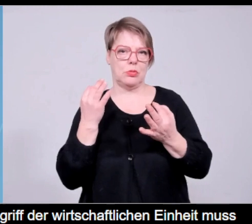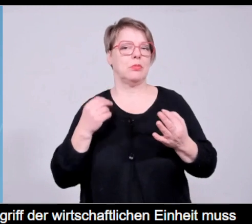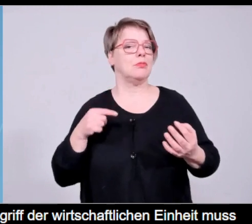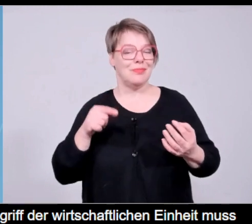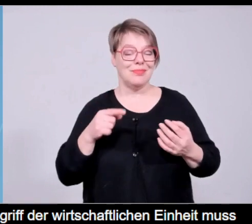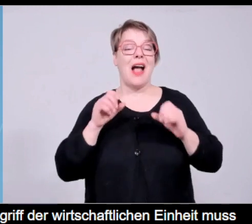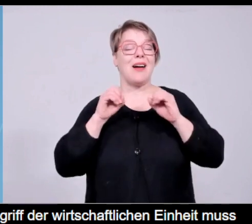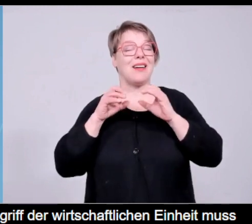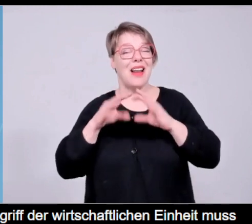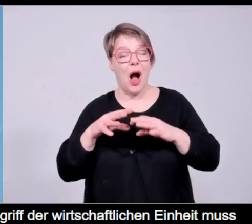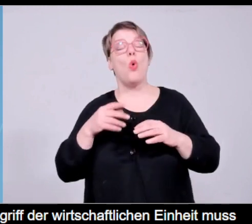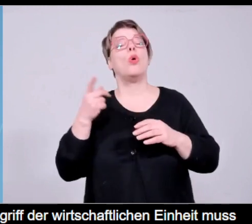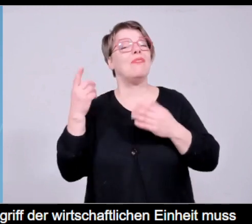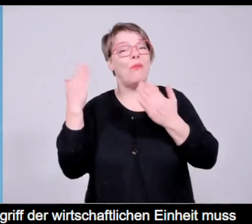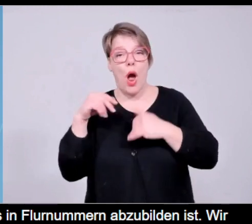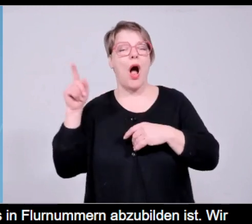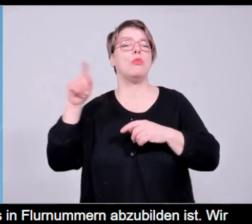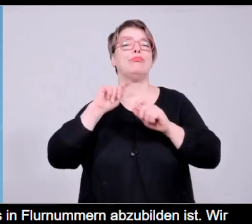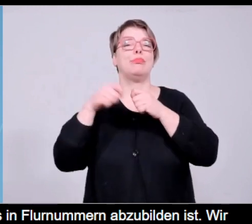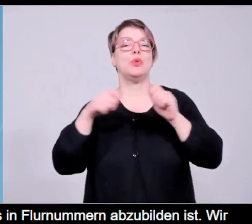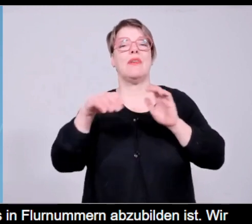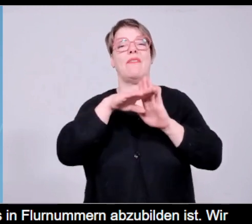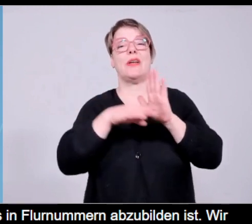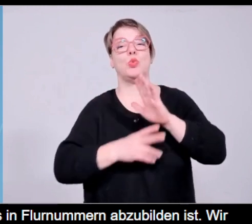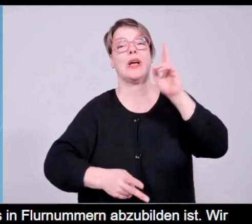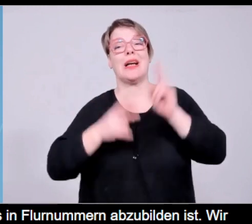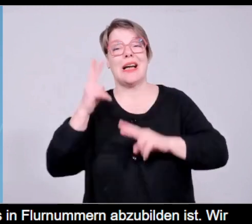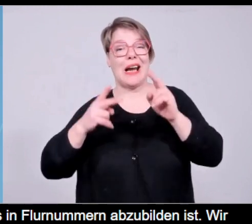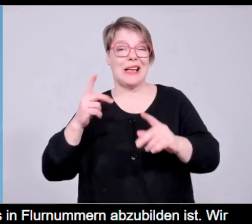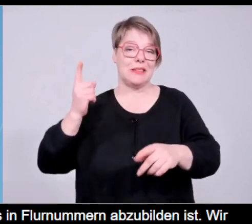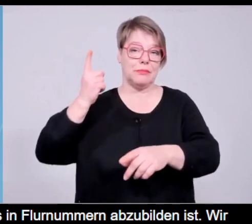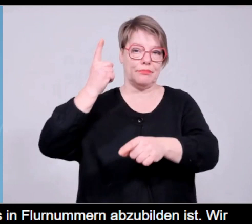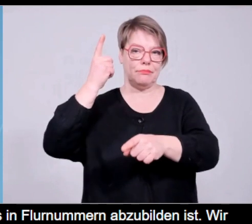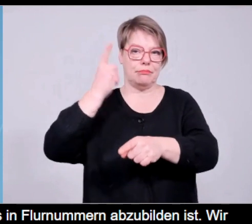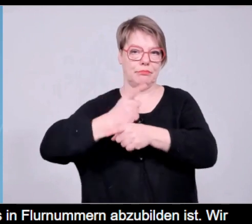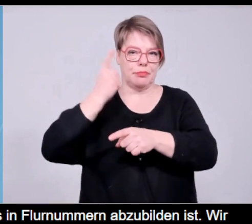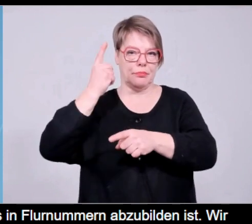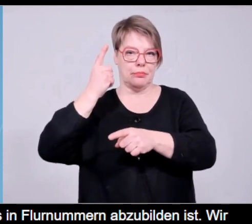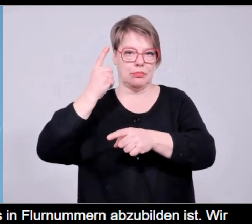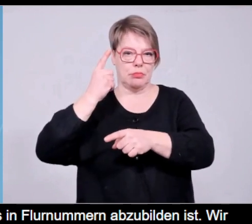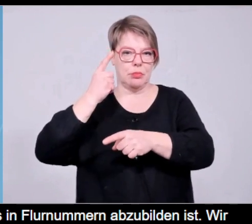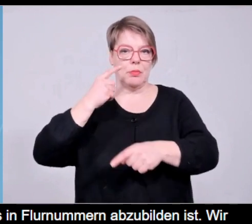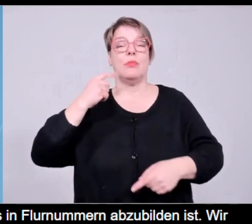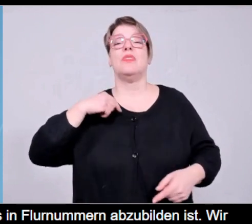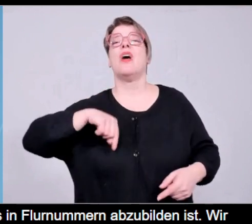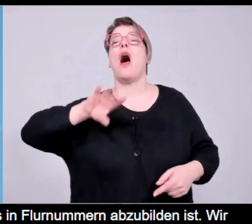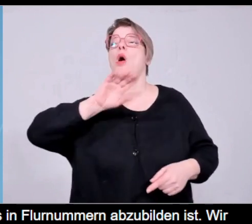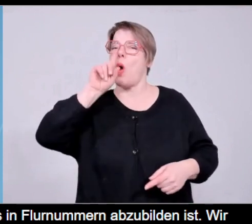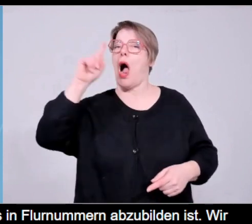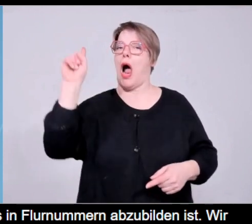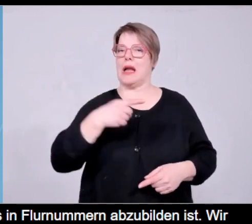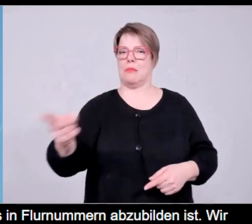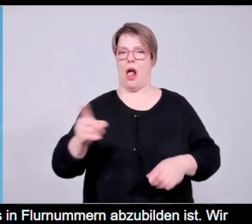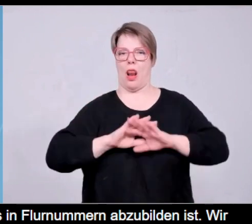Grundsteuern durch die Hintertür quasi alle sieben Jahre steigen. Das wollen wir nicht. In Bayern braucht es nur die